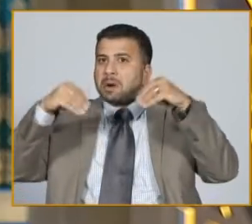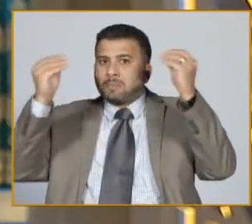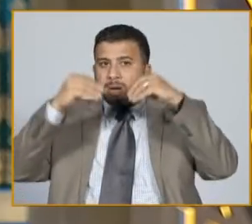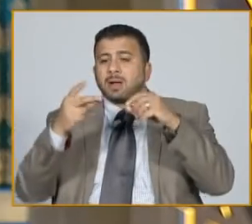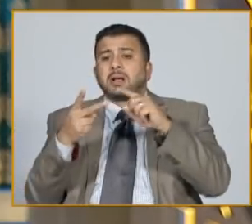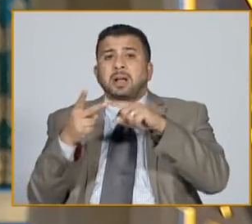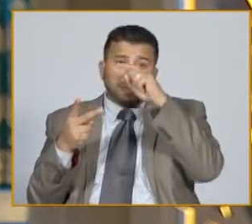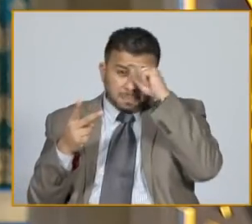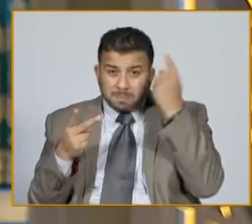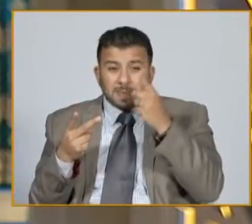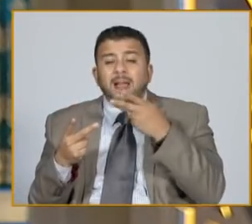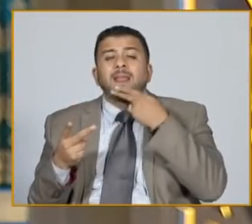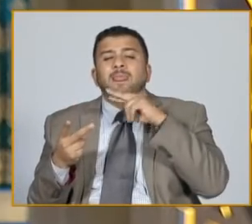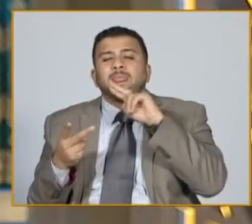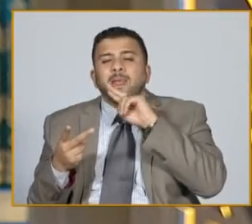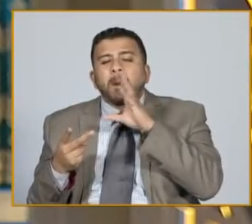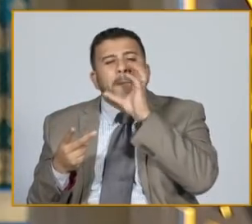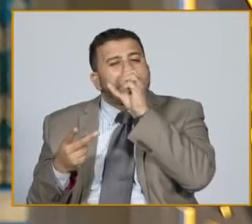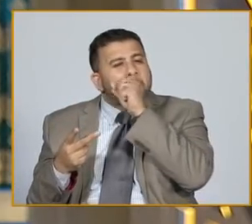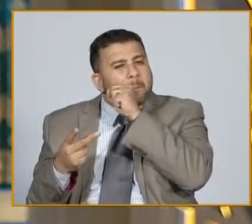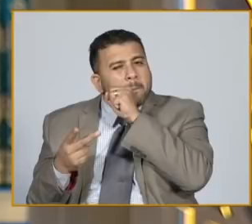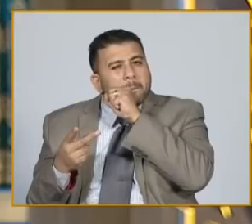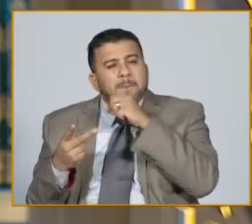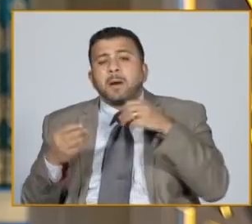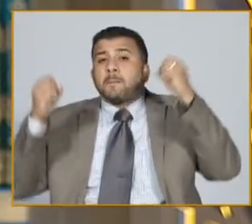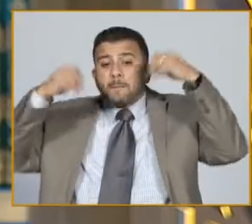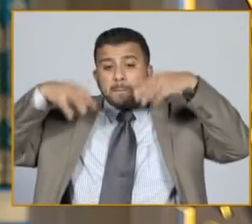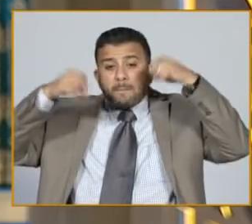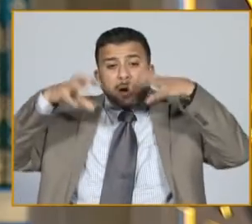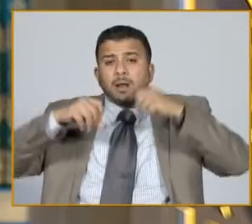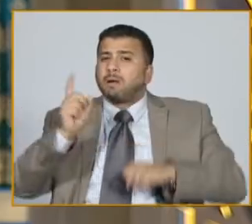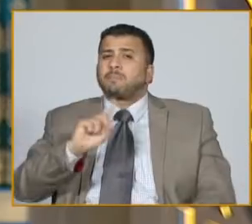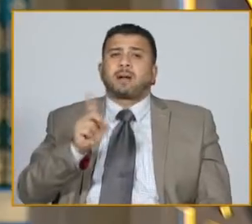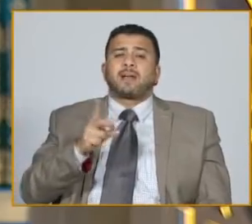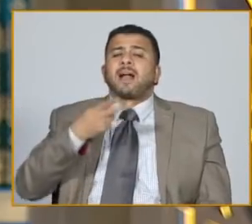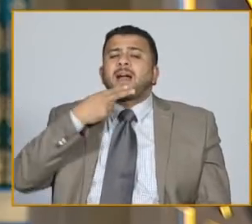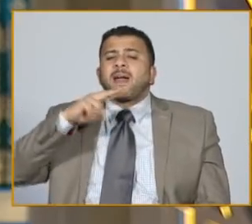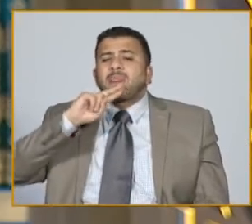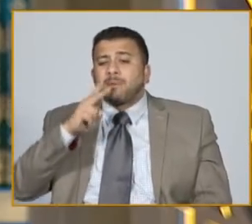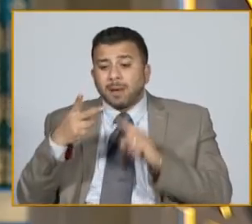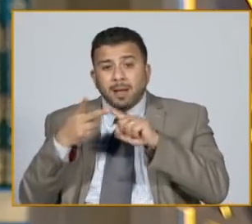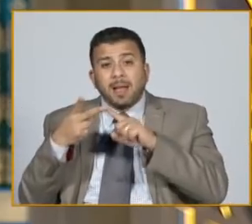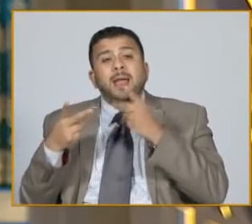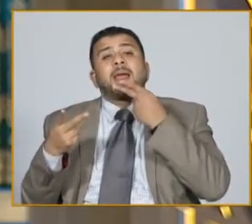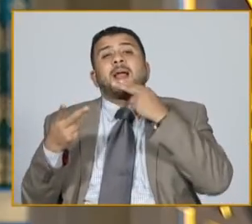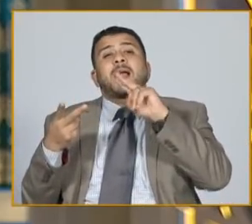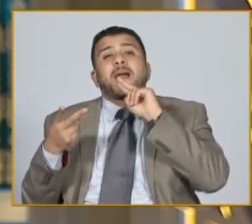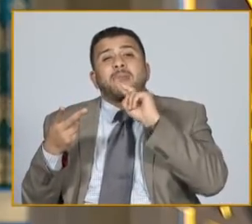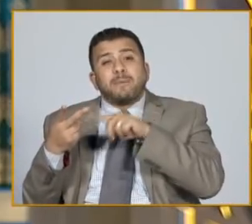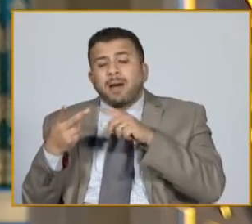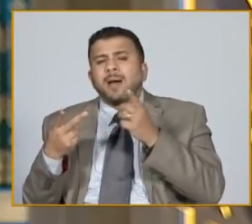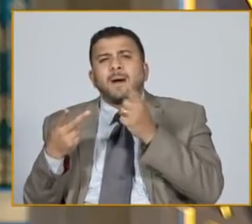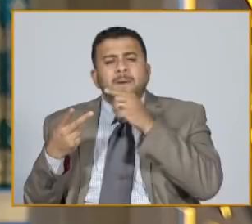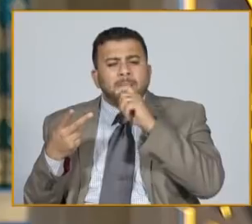كذب وكتم محقت بركة بيعهما، وإذا كذب وكتم محقت بركة